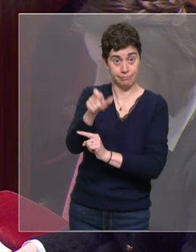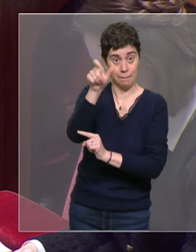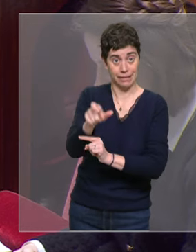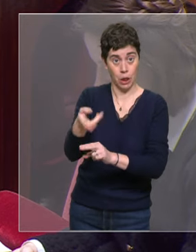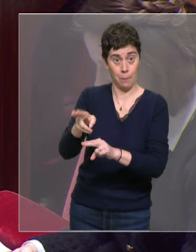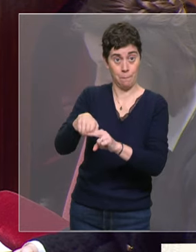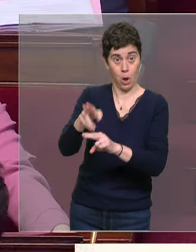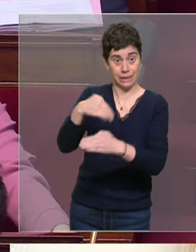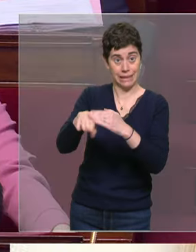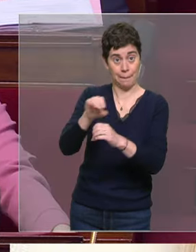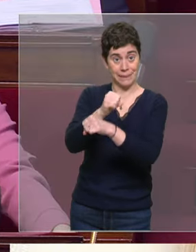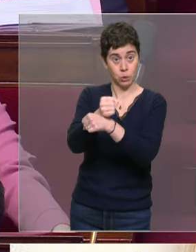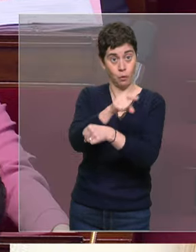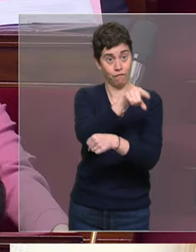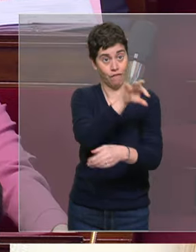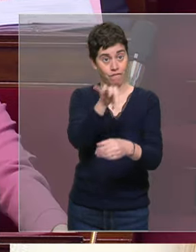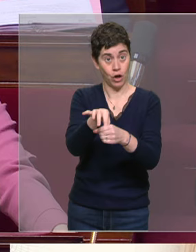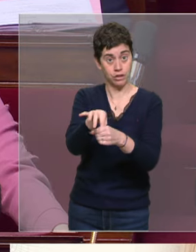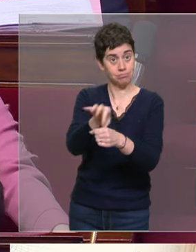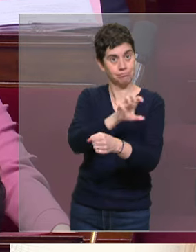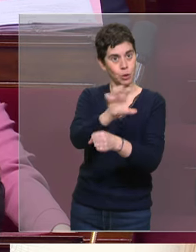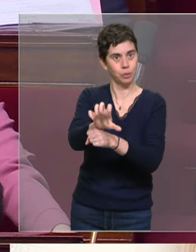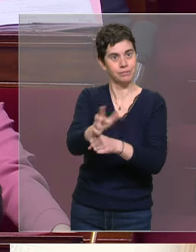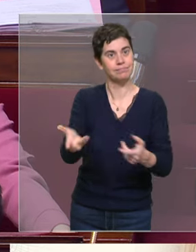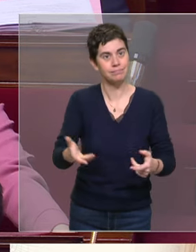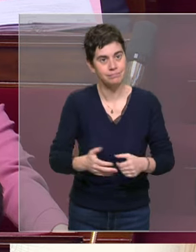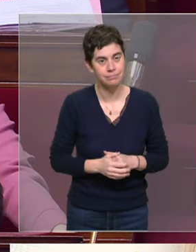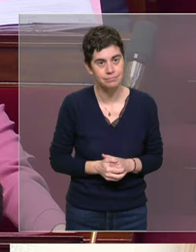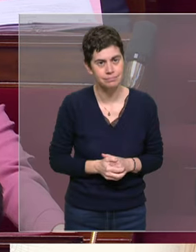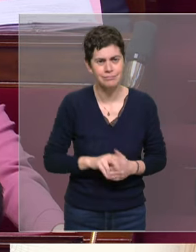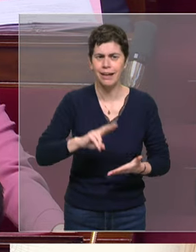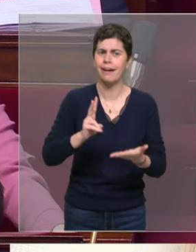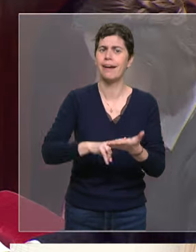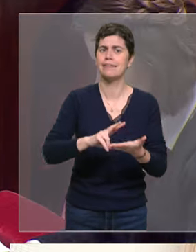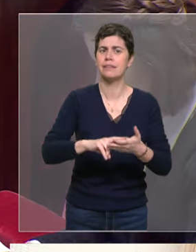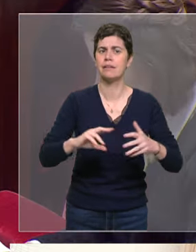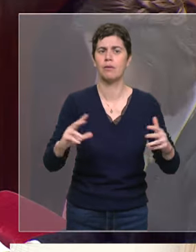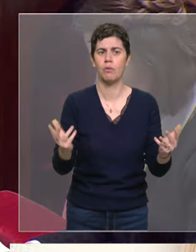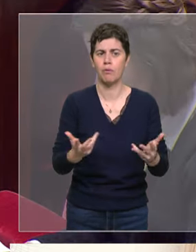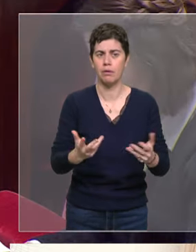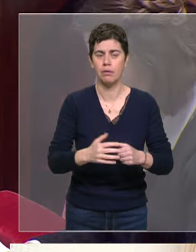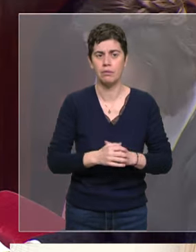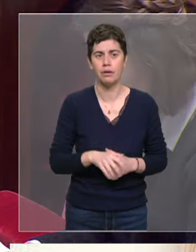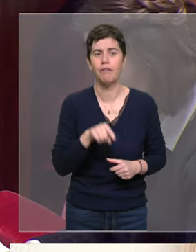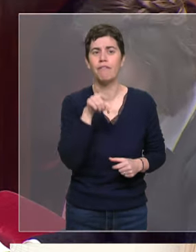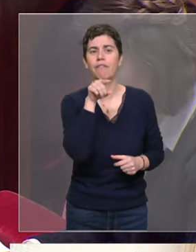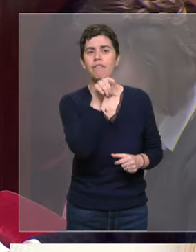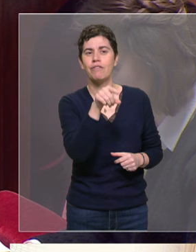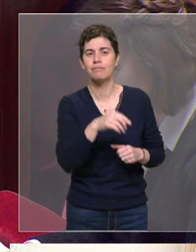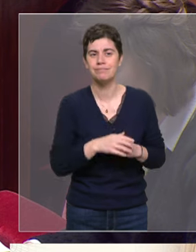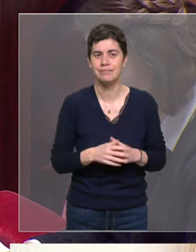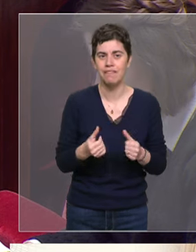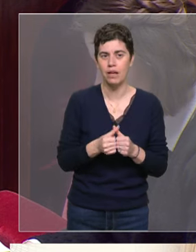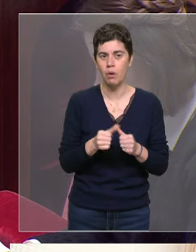les geôles de la Russie. Et la réalité, Madame la Présidente Le Pen, c'est que vous attendiez la